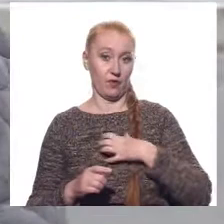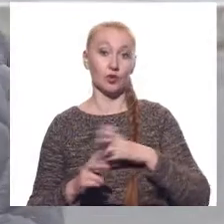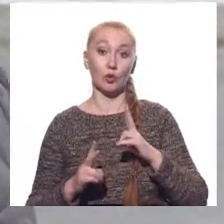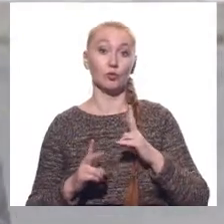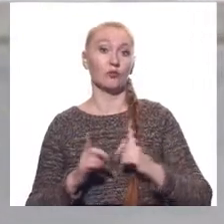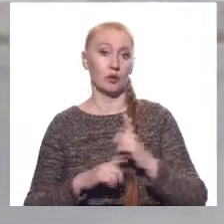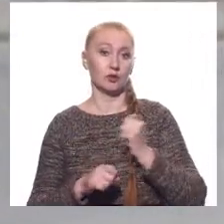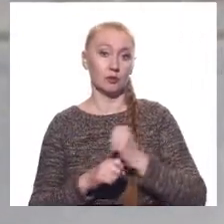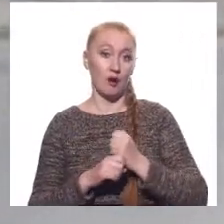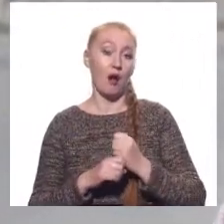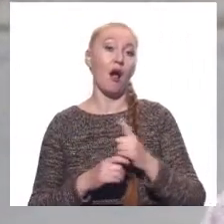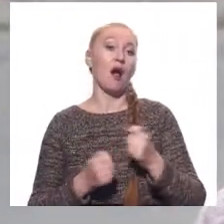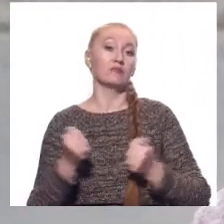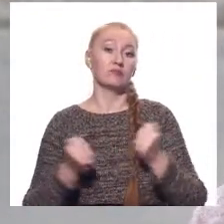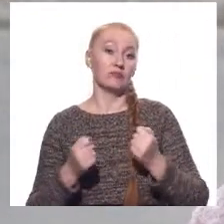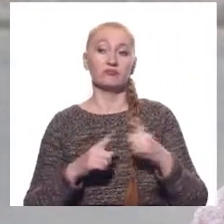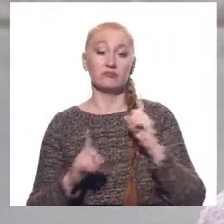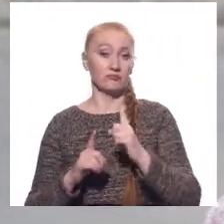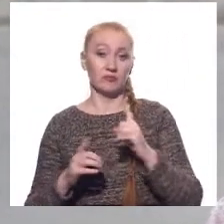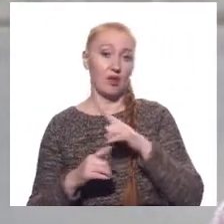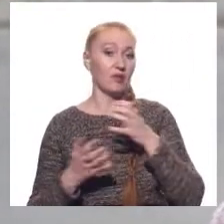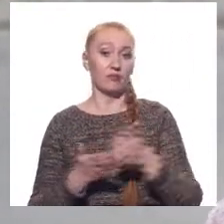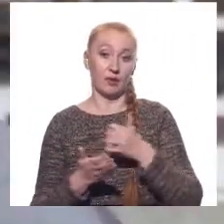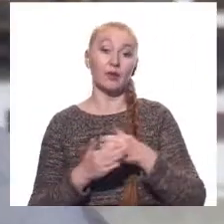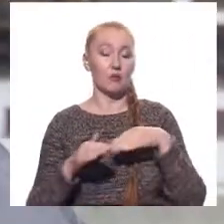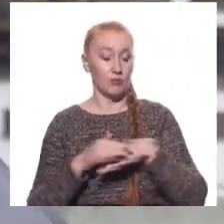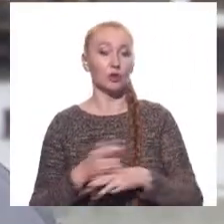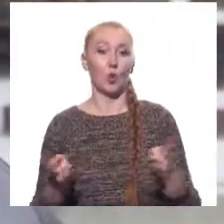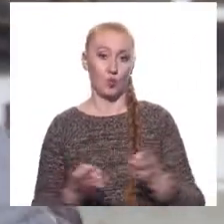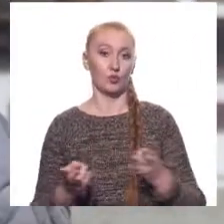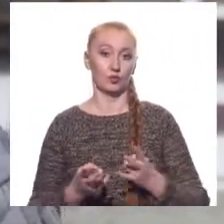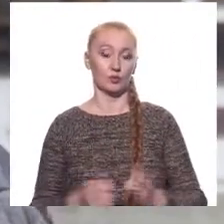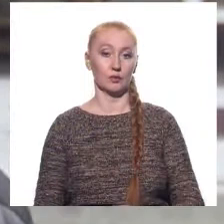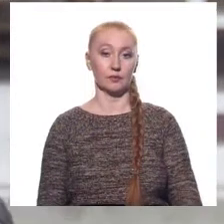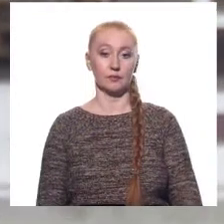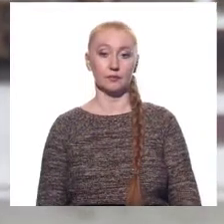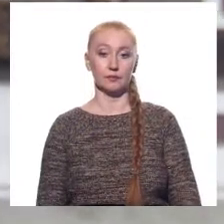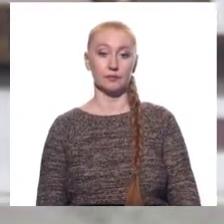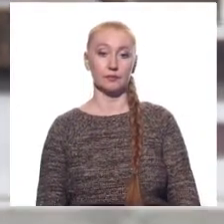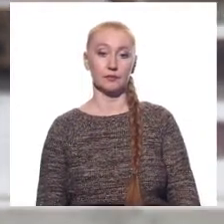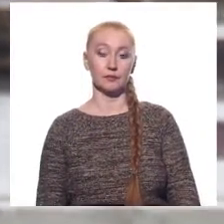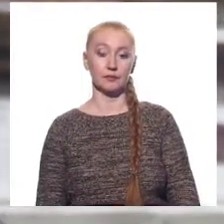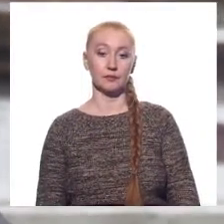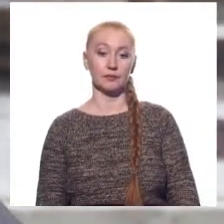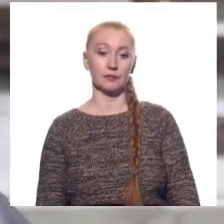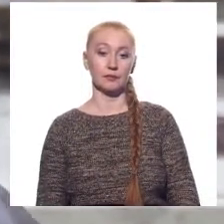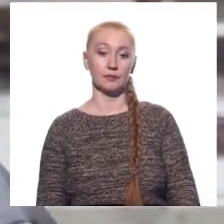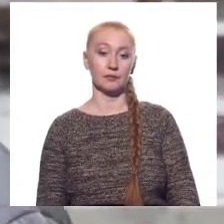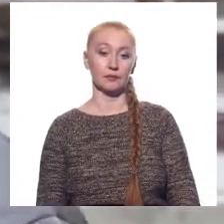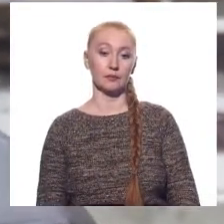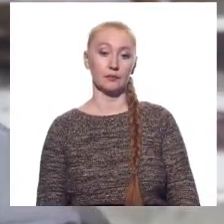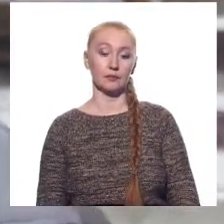на роботу, а транспорту не вистачає. Метро зараз як ніколи потрібне. Люди вийшли на роботу, а транспорту не дуже вистачало,